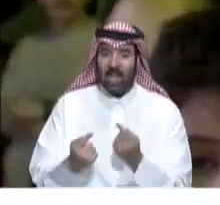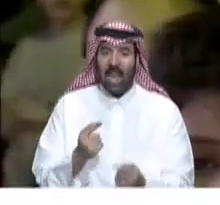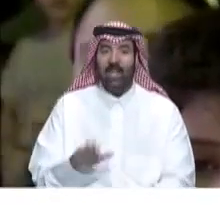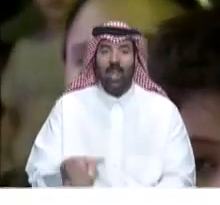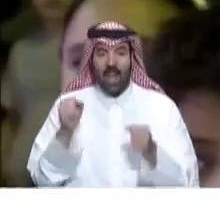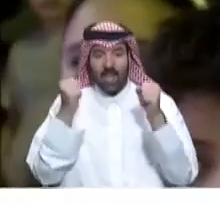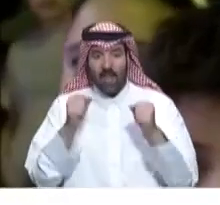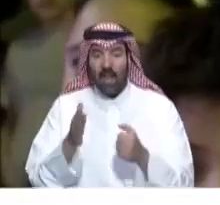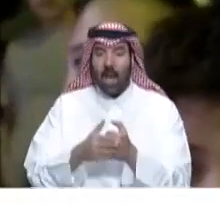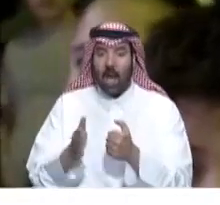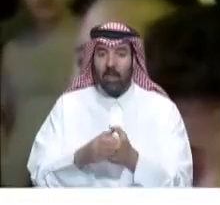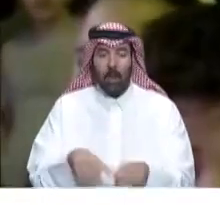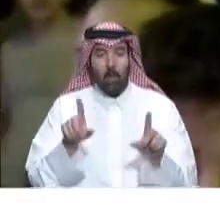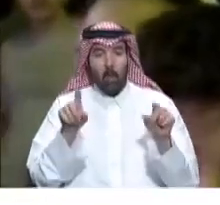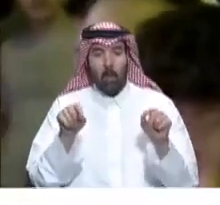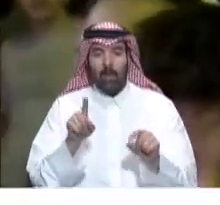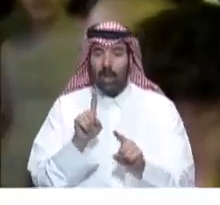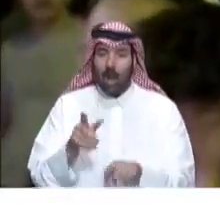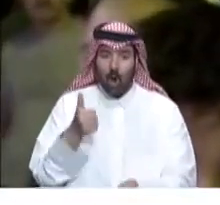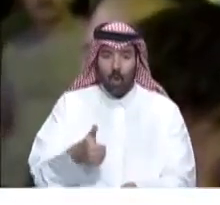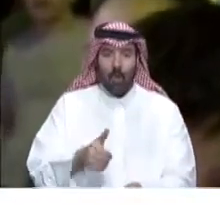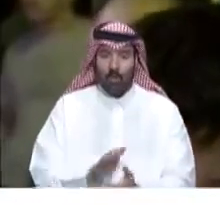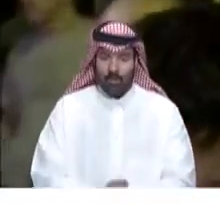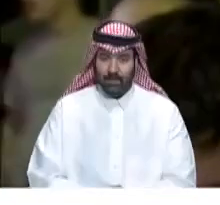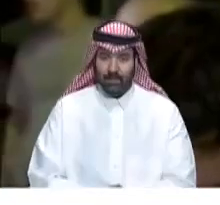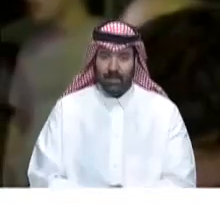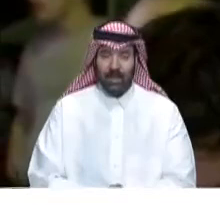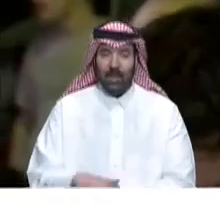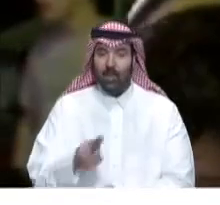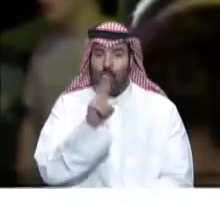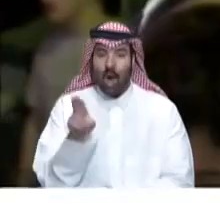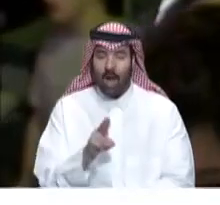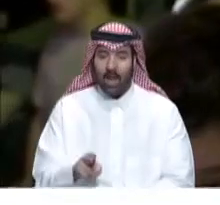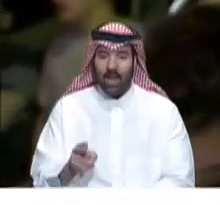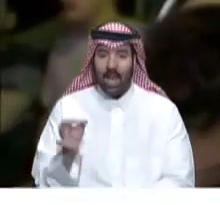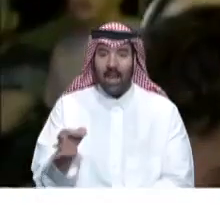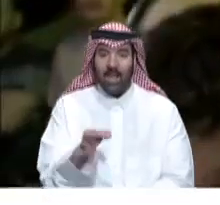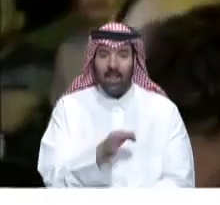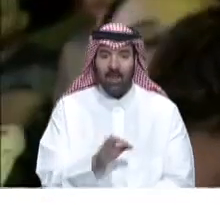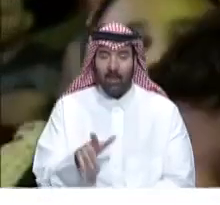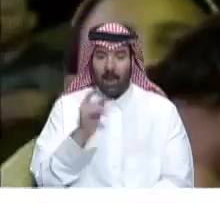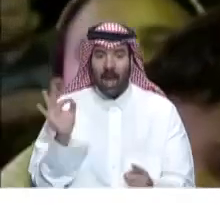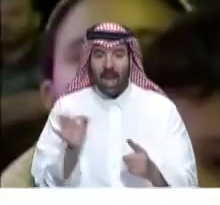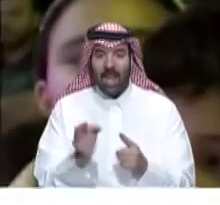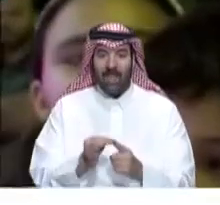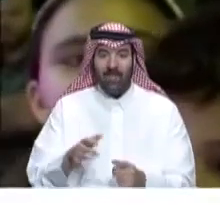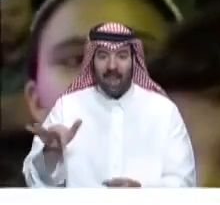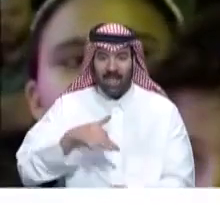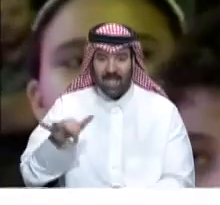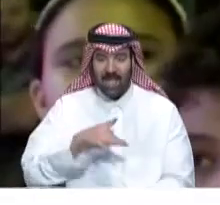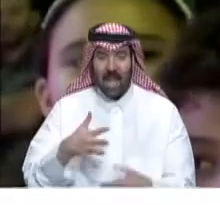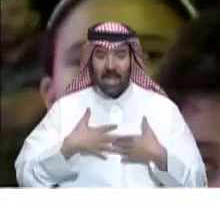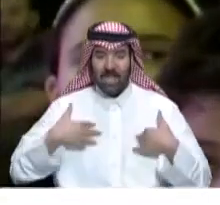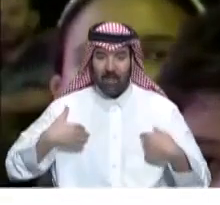بإذن الله خدمة مميزة لهم. برأيك أكثر المواقع أستاذ غازي التي يستهدفها الزوار